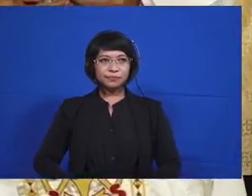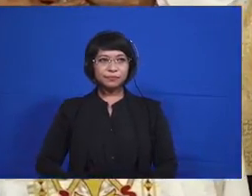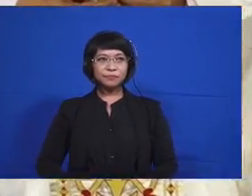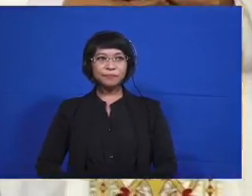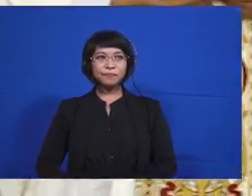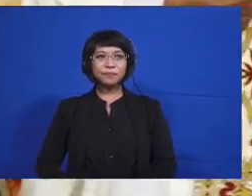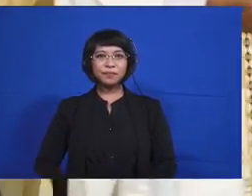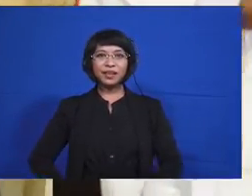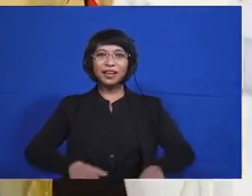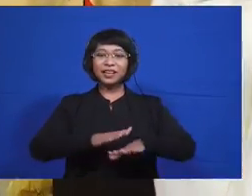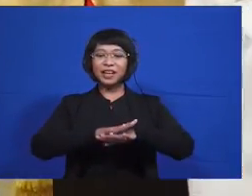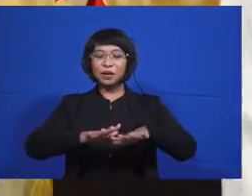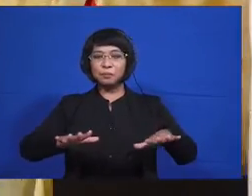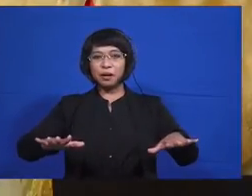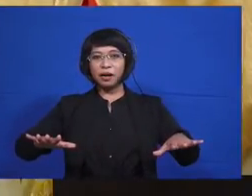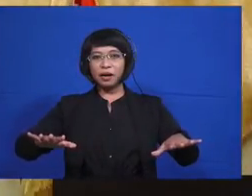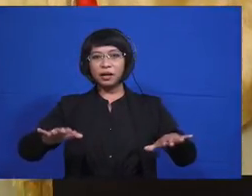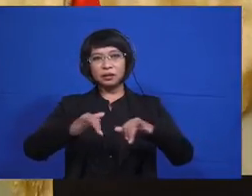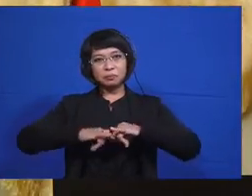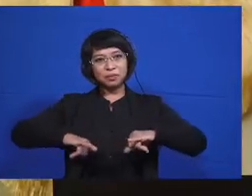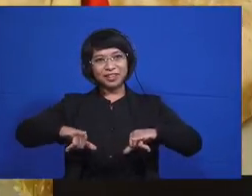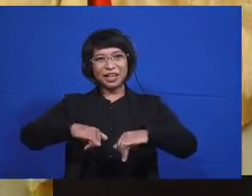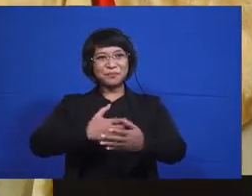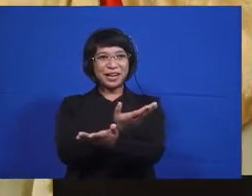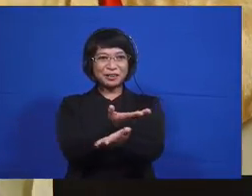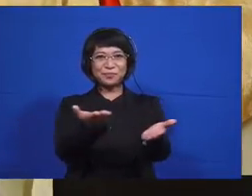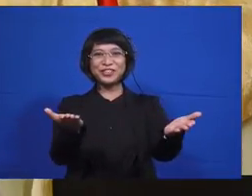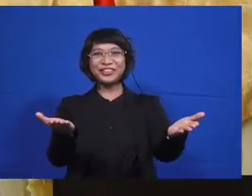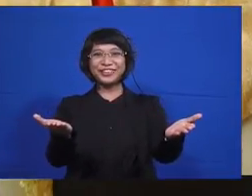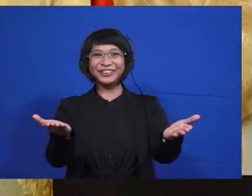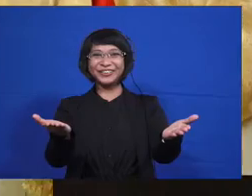Amin. Damai bersamamu.